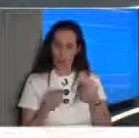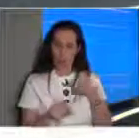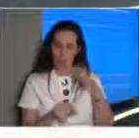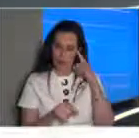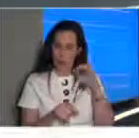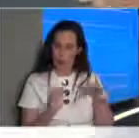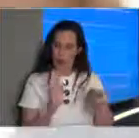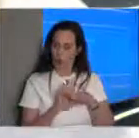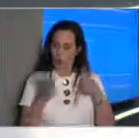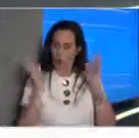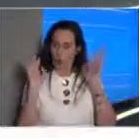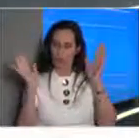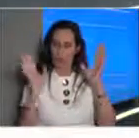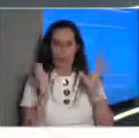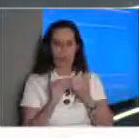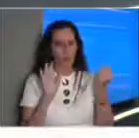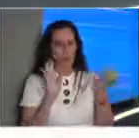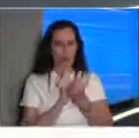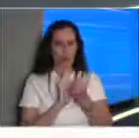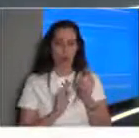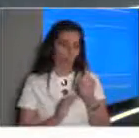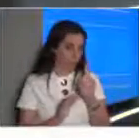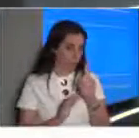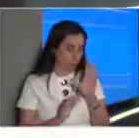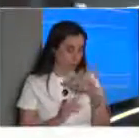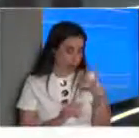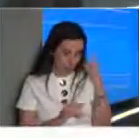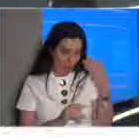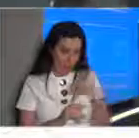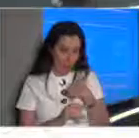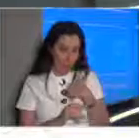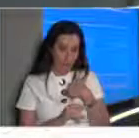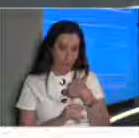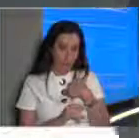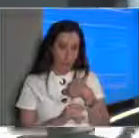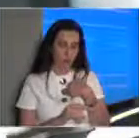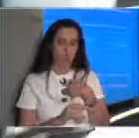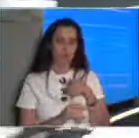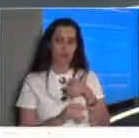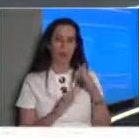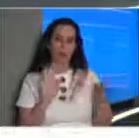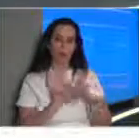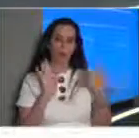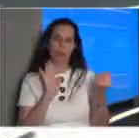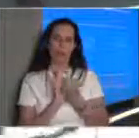אני חושב שזה חוק שערורייתי, אם הוא יעבור, ולפי עניות דעתי, ולא לשמחתי,